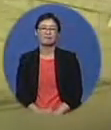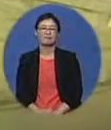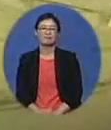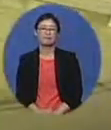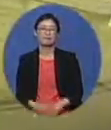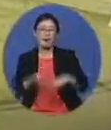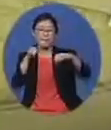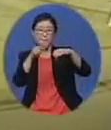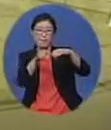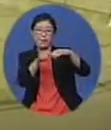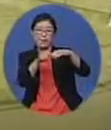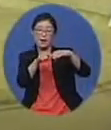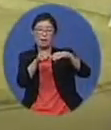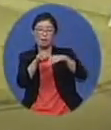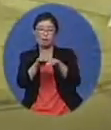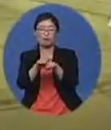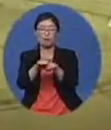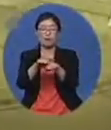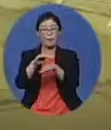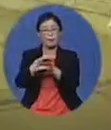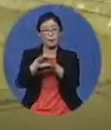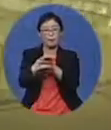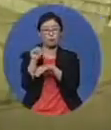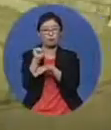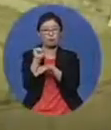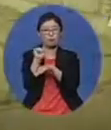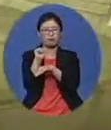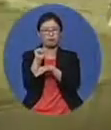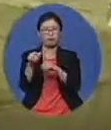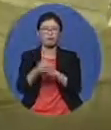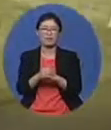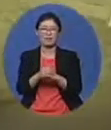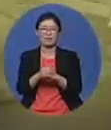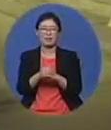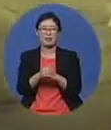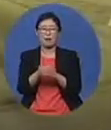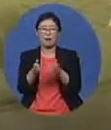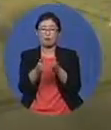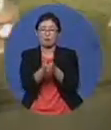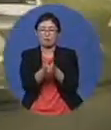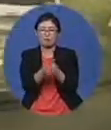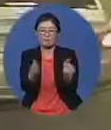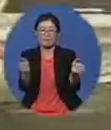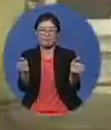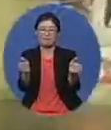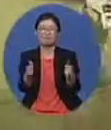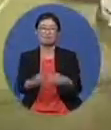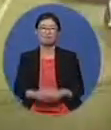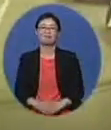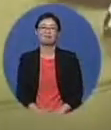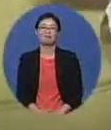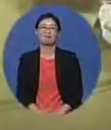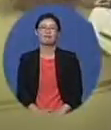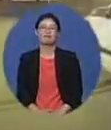터널 입구 쪽에 있던 차량 운전자들이 마치 약속이라도 한 듯 양갈래로 갈라집니다.